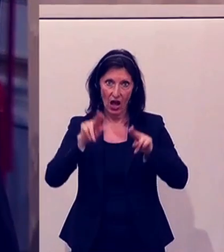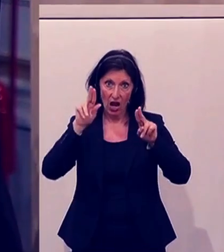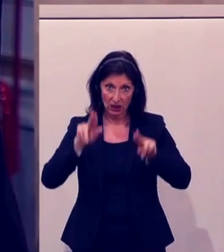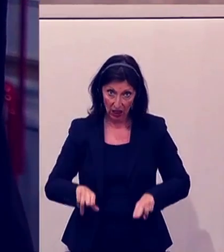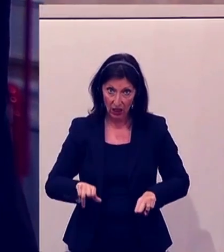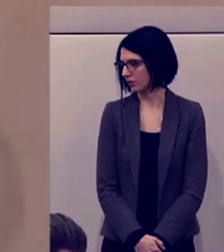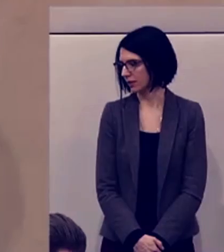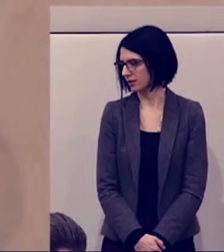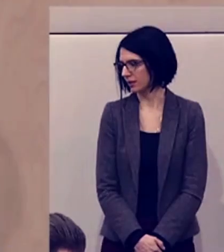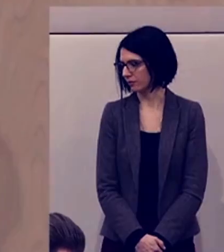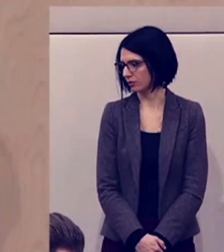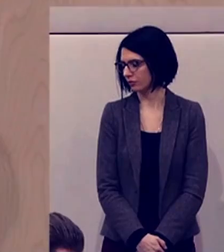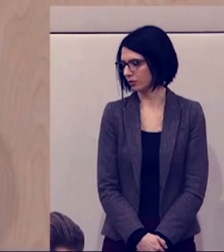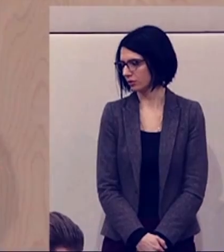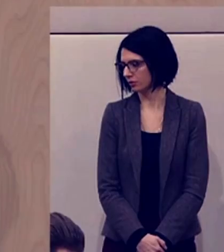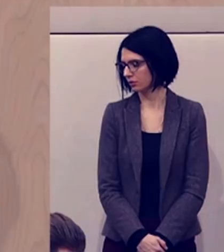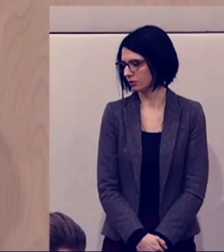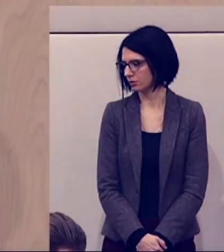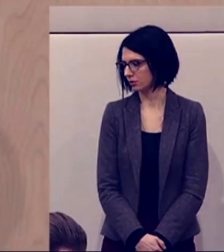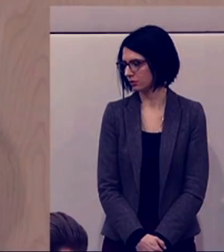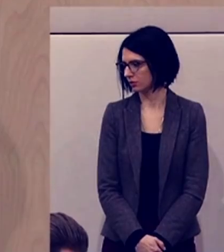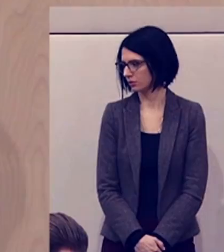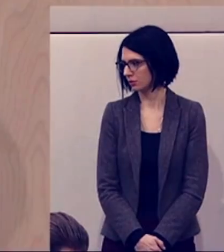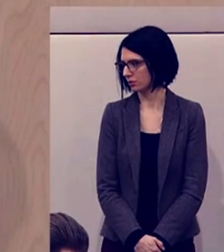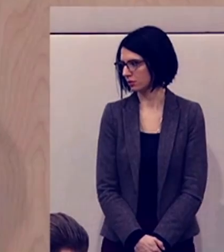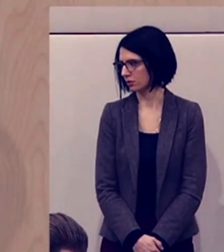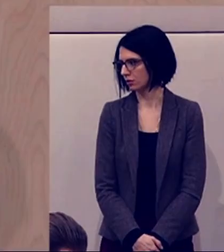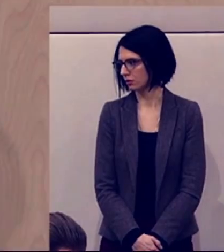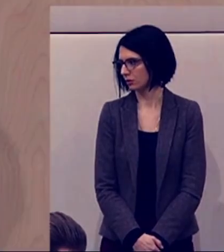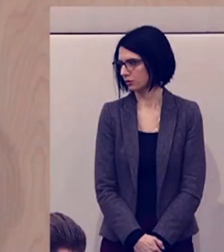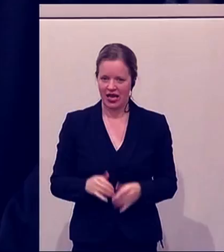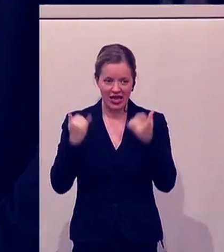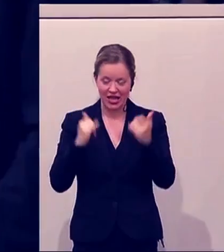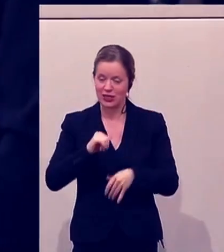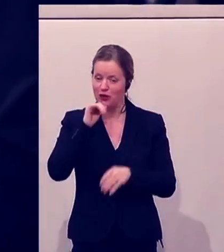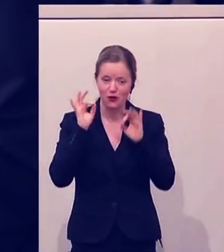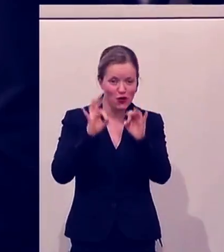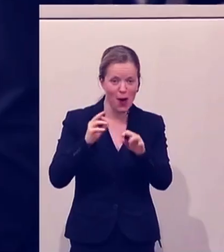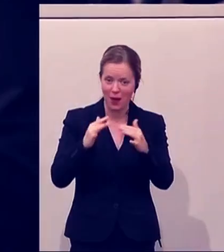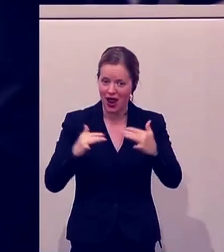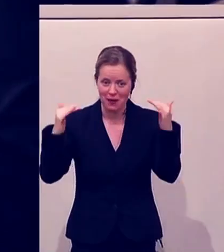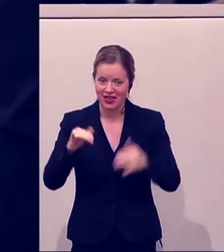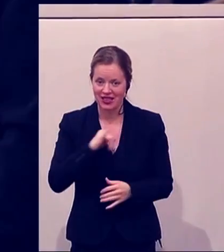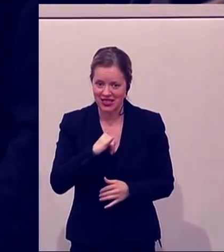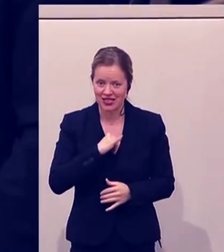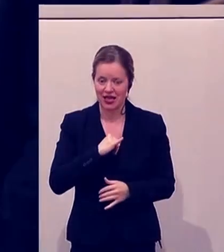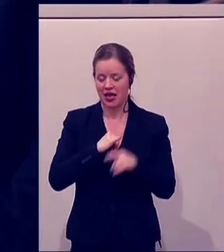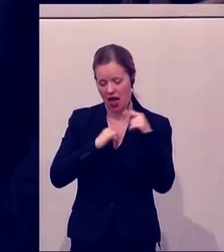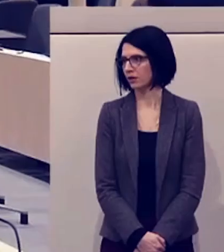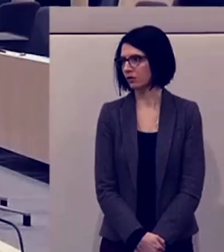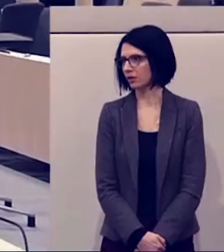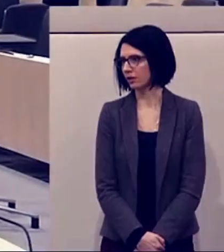Vertrauen entsagt. Kanzler Kurz interessiert das Parlament nicht. Warum? Er interessiert sich für sein